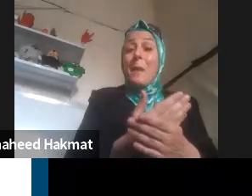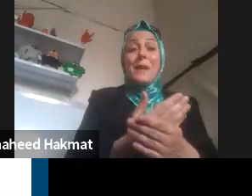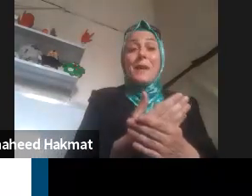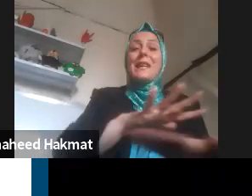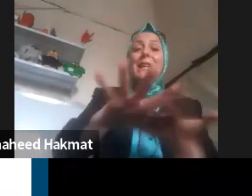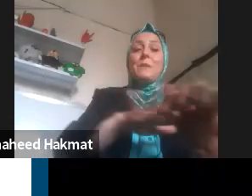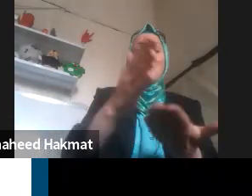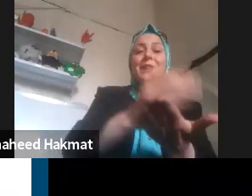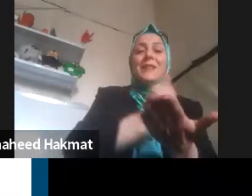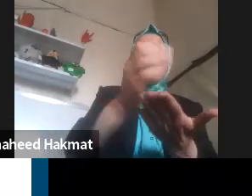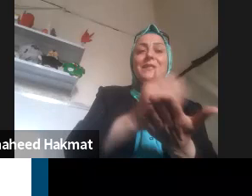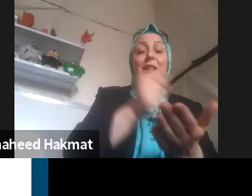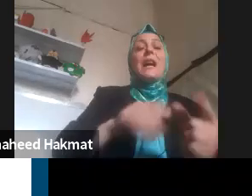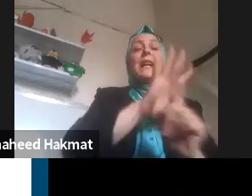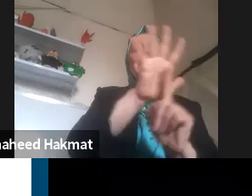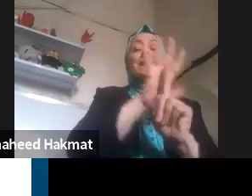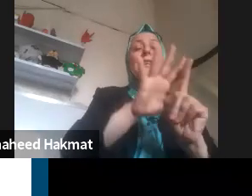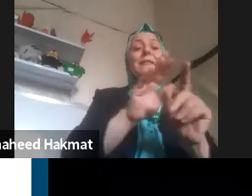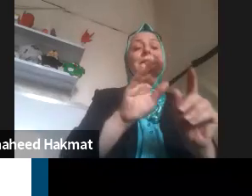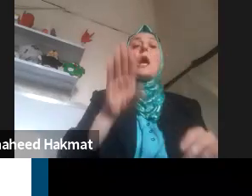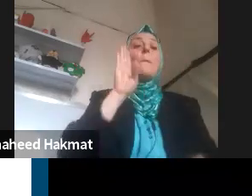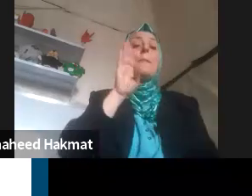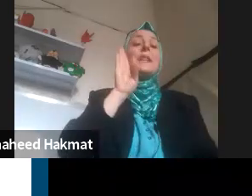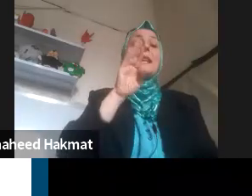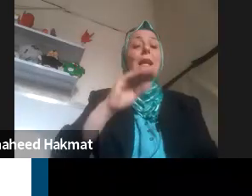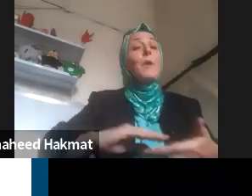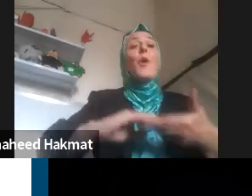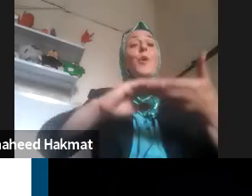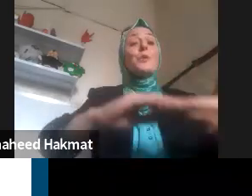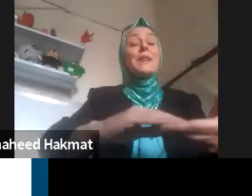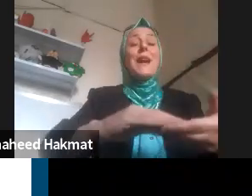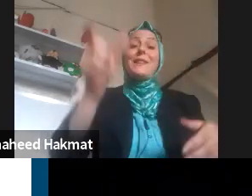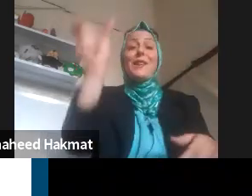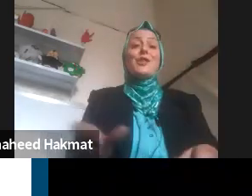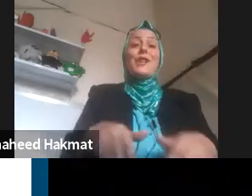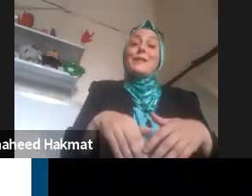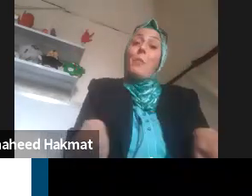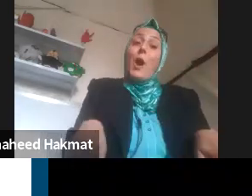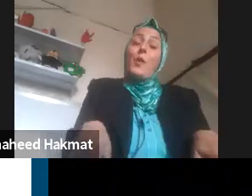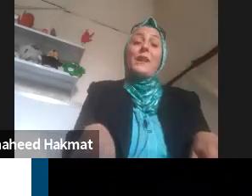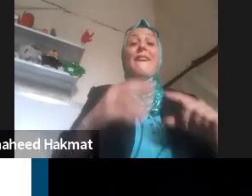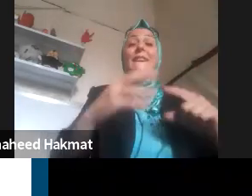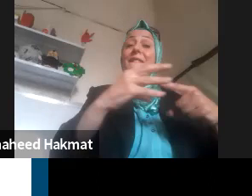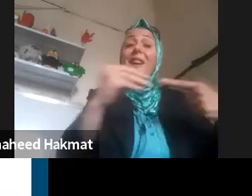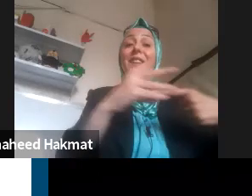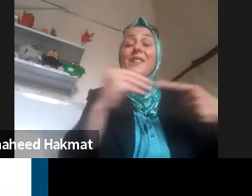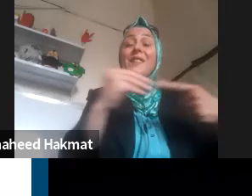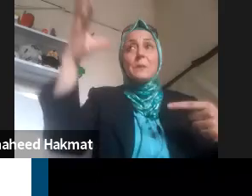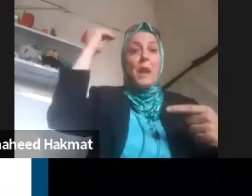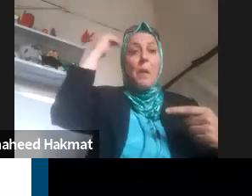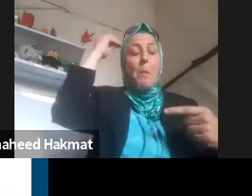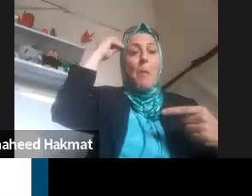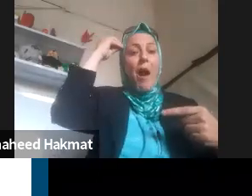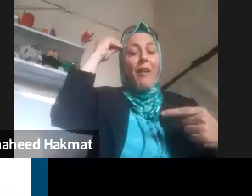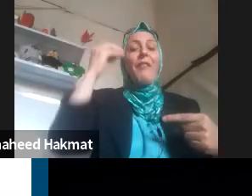كلفة التعليم والمواد المساعدة لذوي الإعاقة. عنا نقص بالمعرفة وعدم قدرة الأهل على